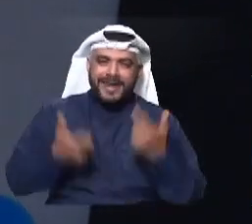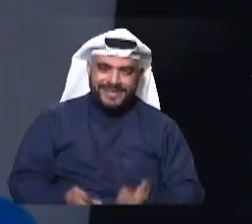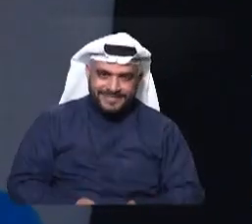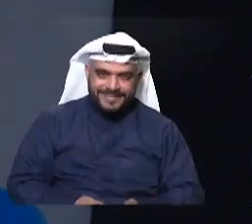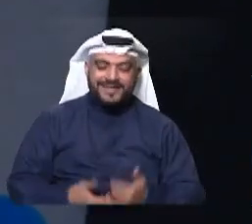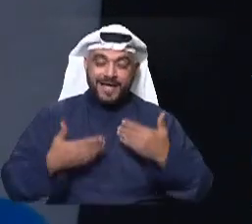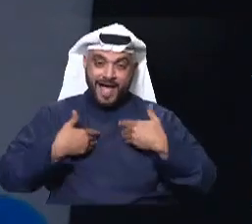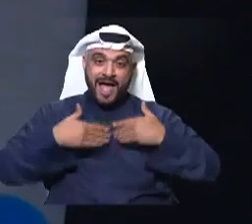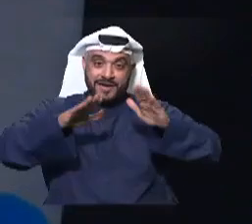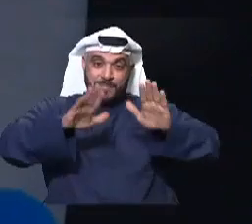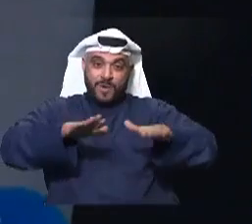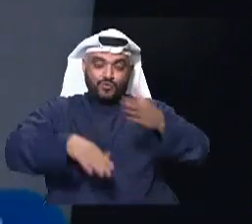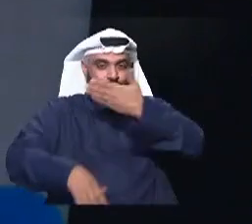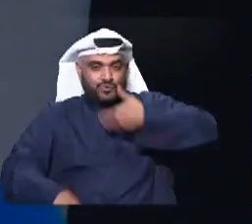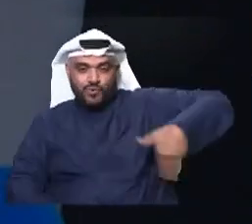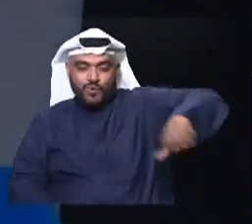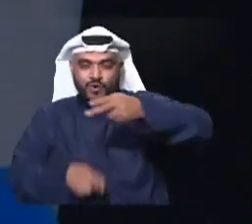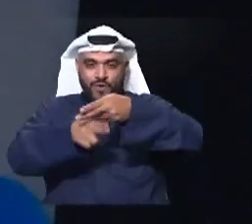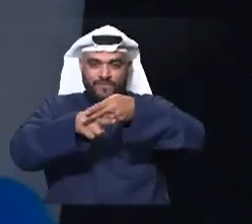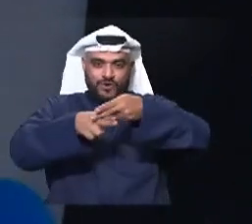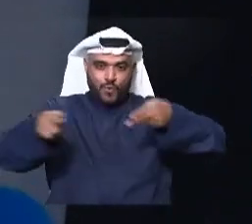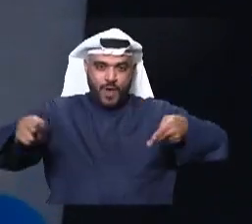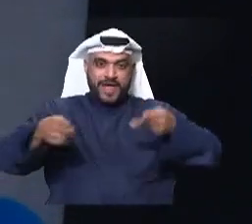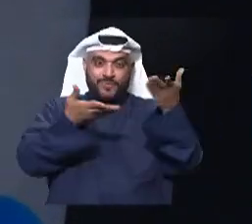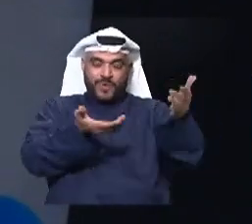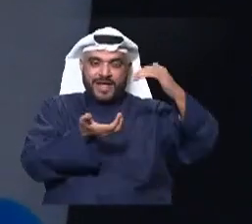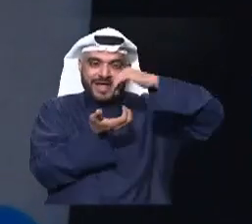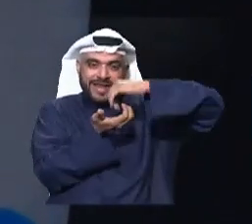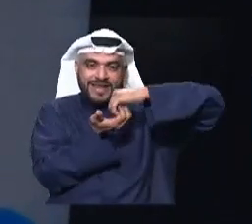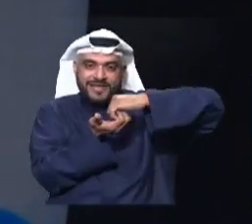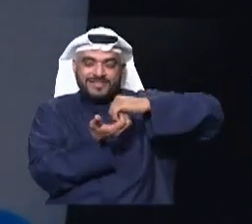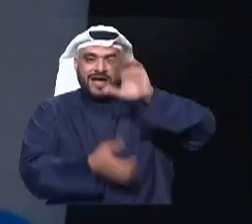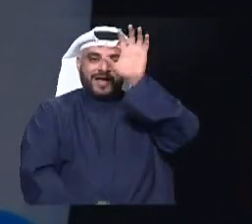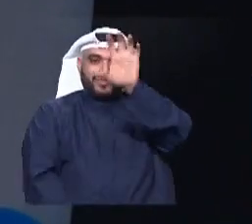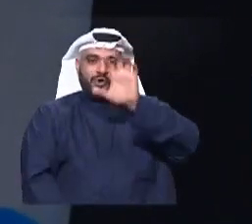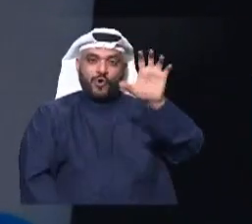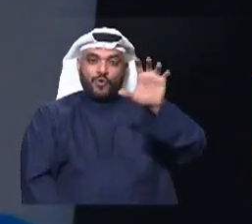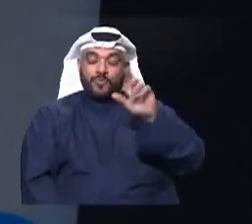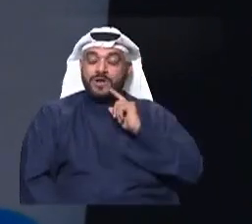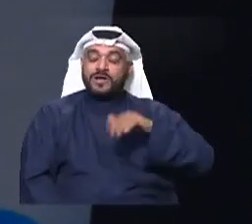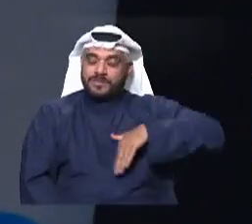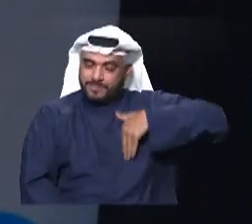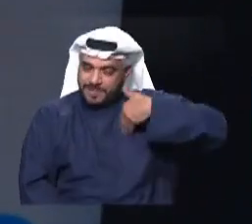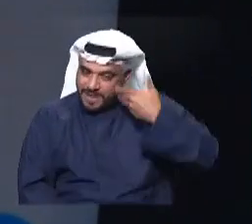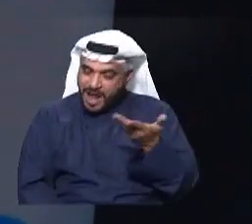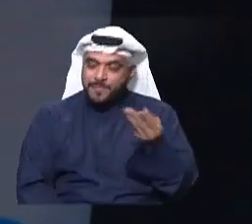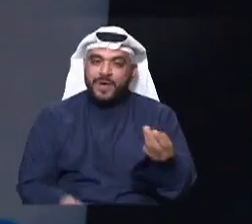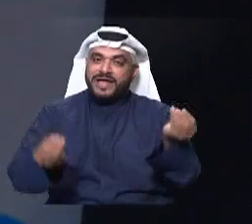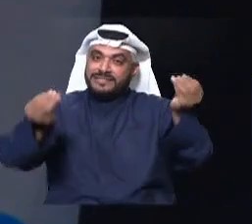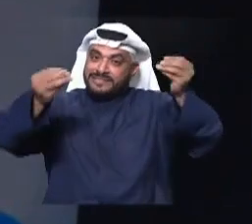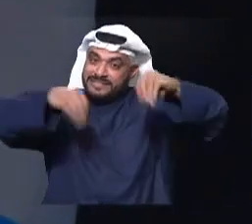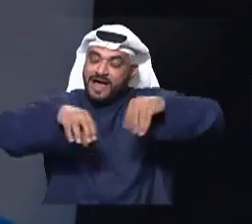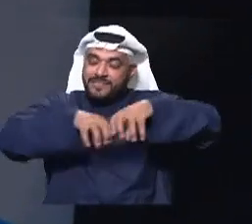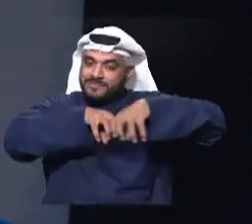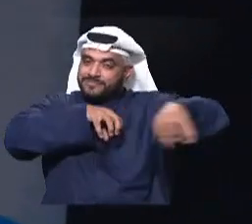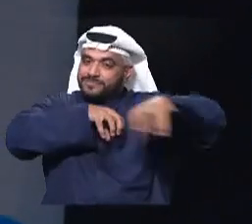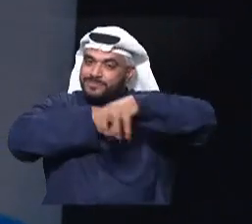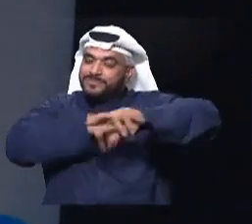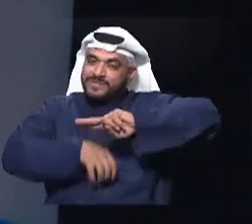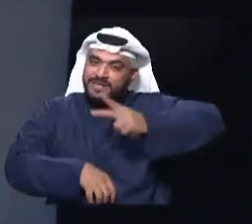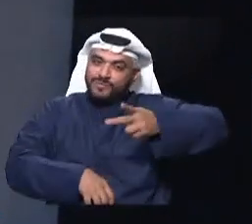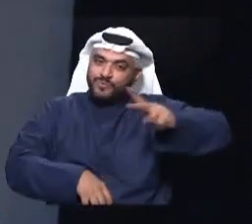ولدينا جميعا الكويت والاتحاد الأوروبي كل النية لتعزيزها في كافة